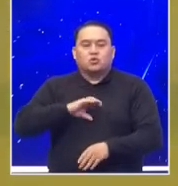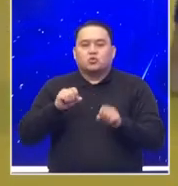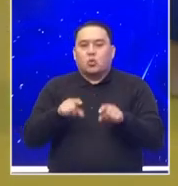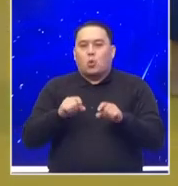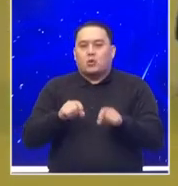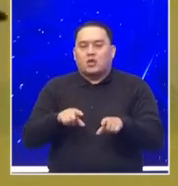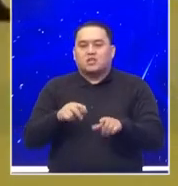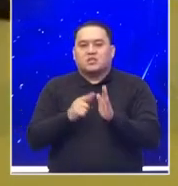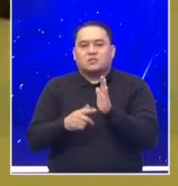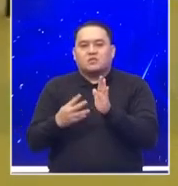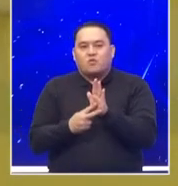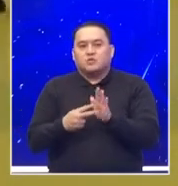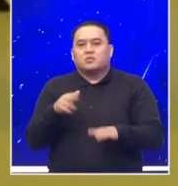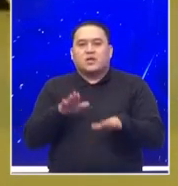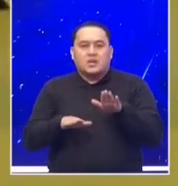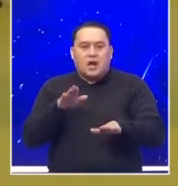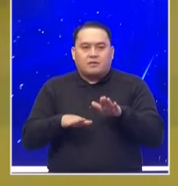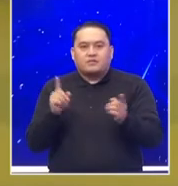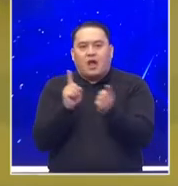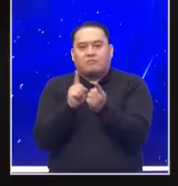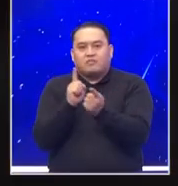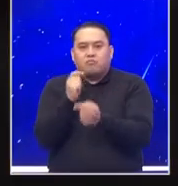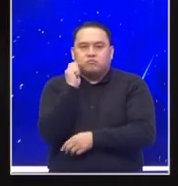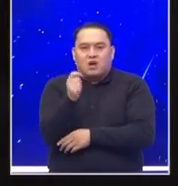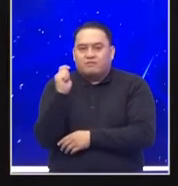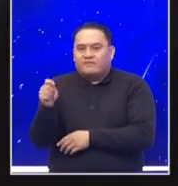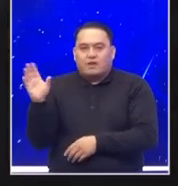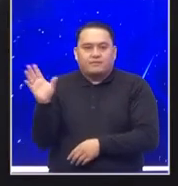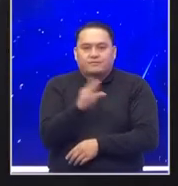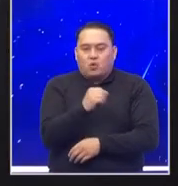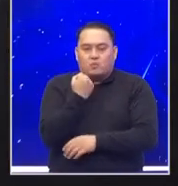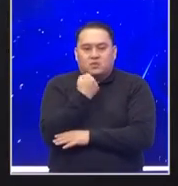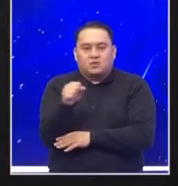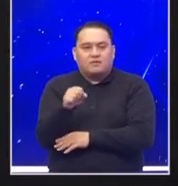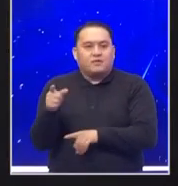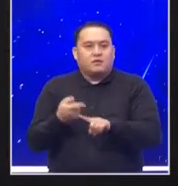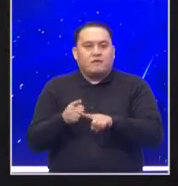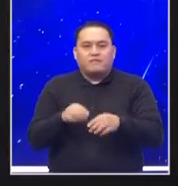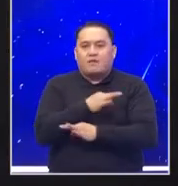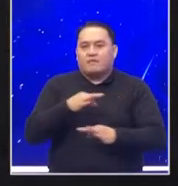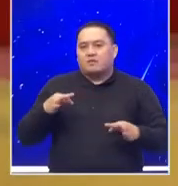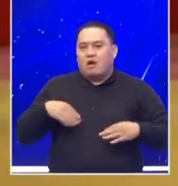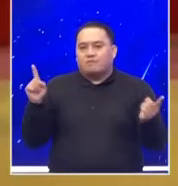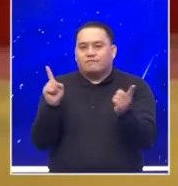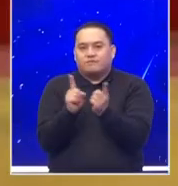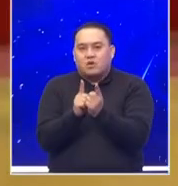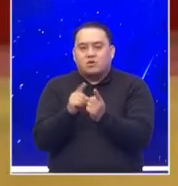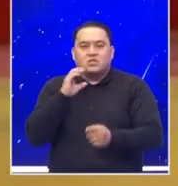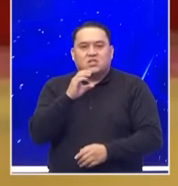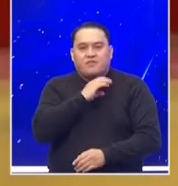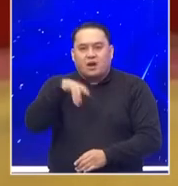семидесяти восьми килограммов во всех своих встречах спортсменка одолела соперников с явным преимуществом финале она встретилась буддийской